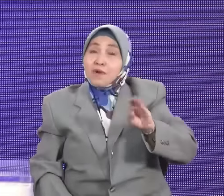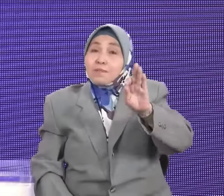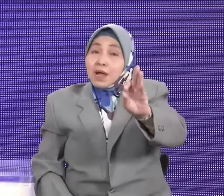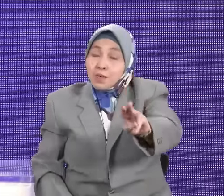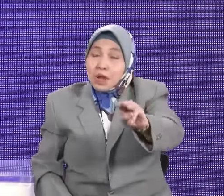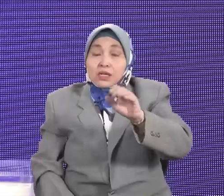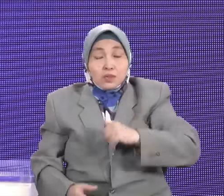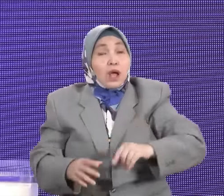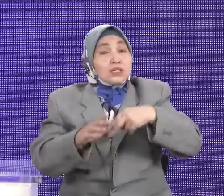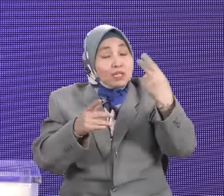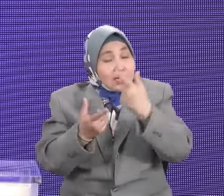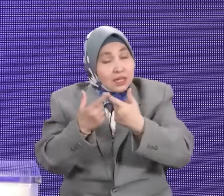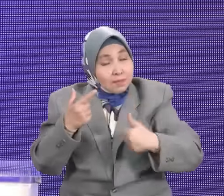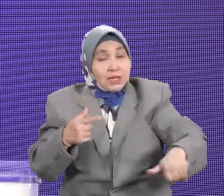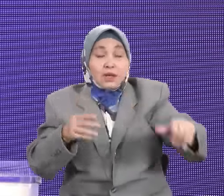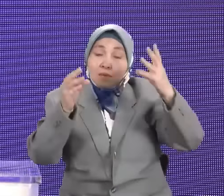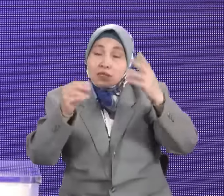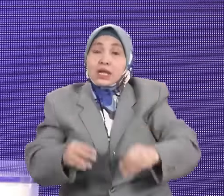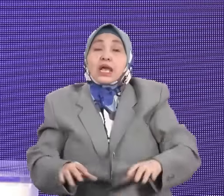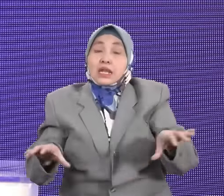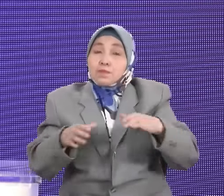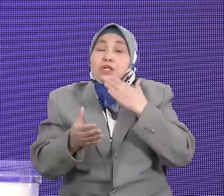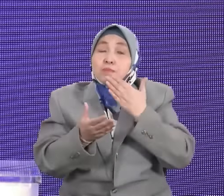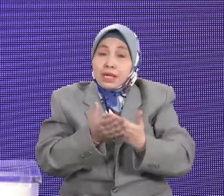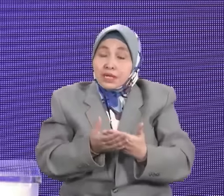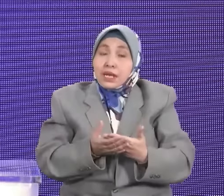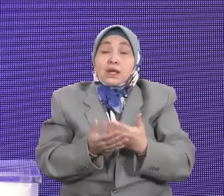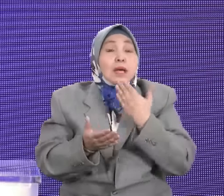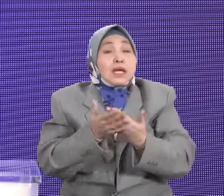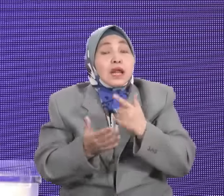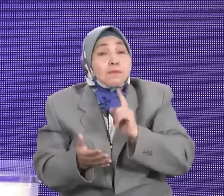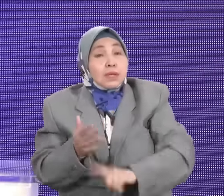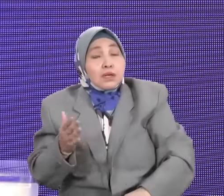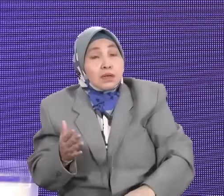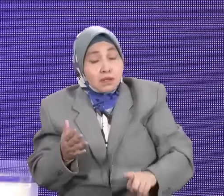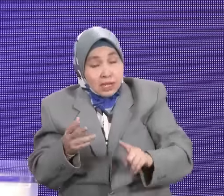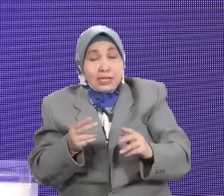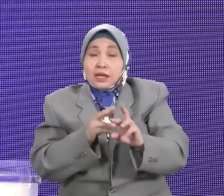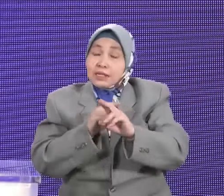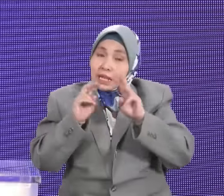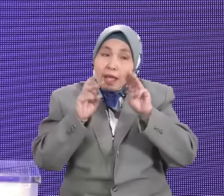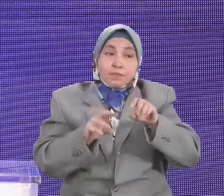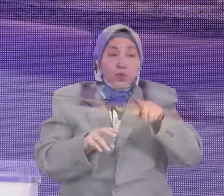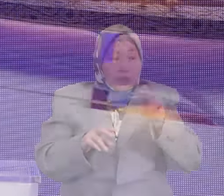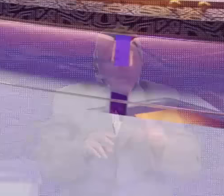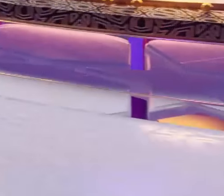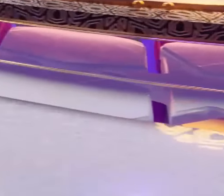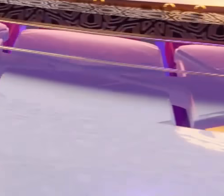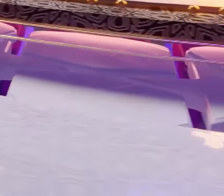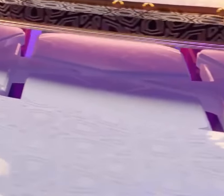daripada seorang individu yang nak berbuat kebaikan kebaikan apel dalam Alquran time Qur'an salat